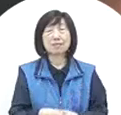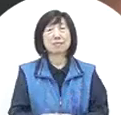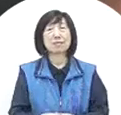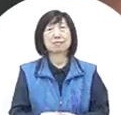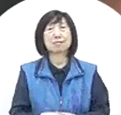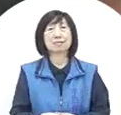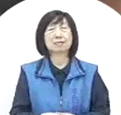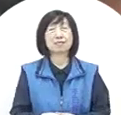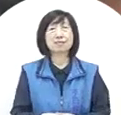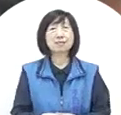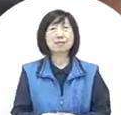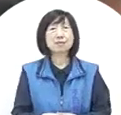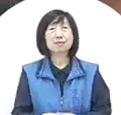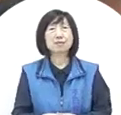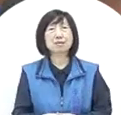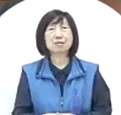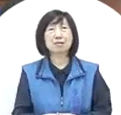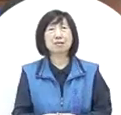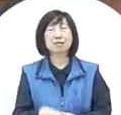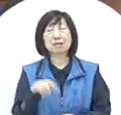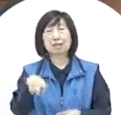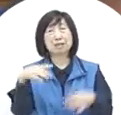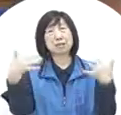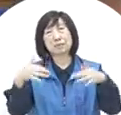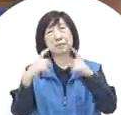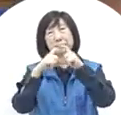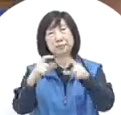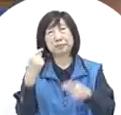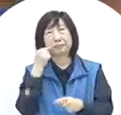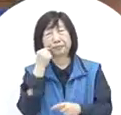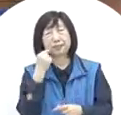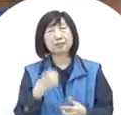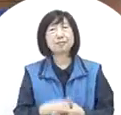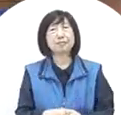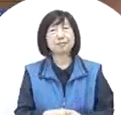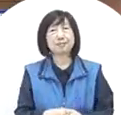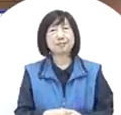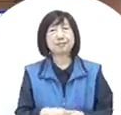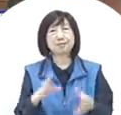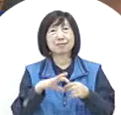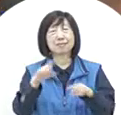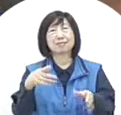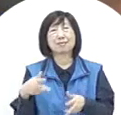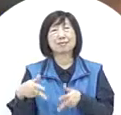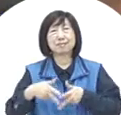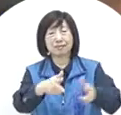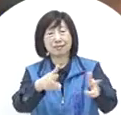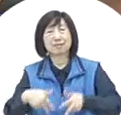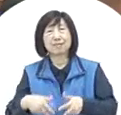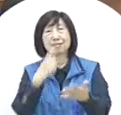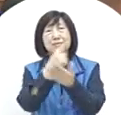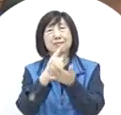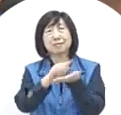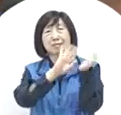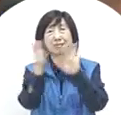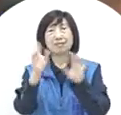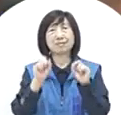现在这个问题我没办法回答。 这问题你没办法回答， 因为这种交通的东西，就是每个人状况不